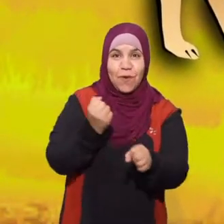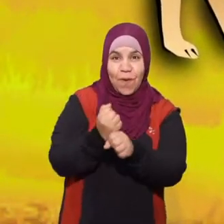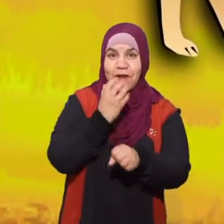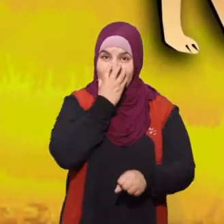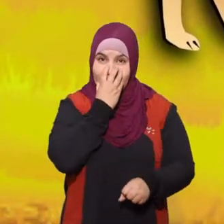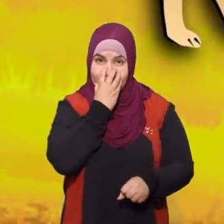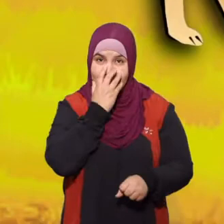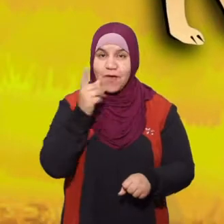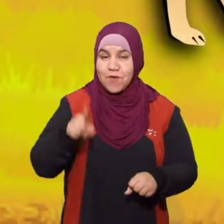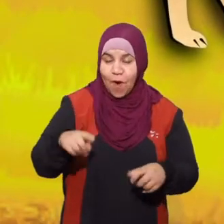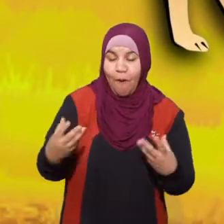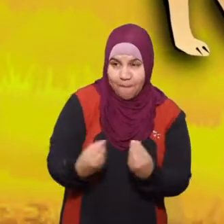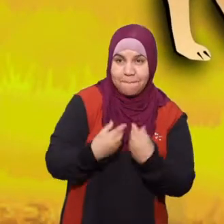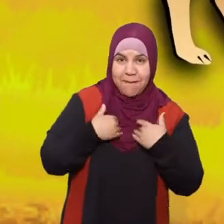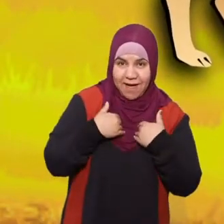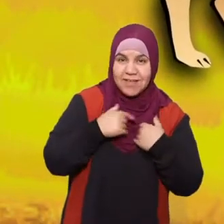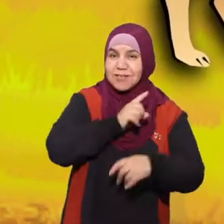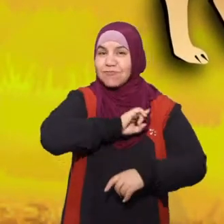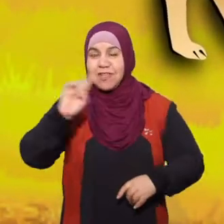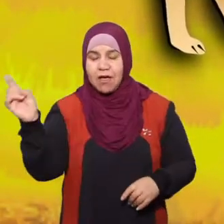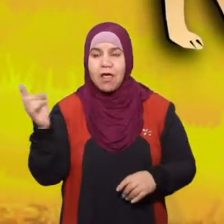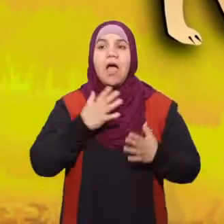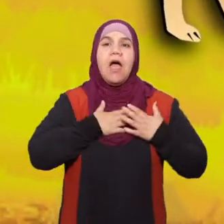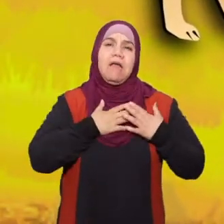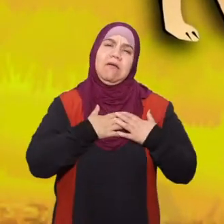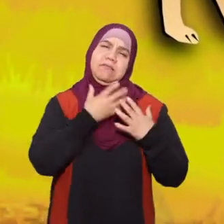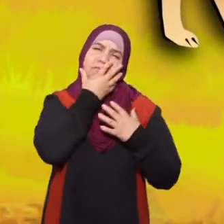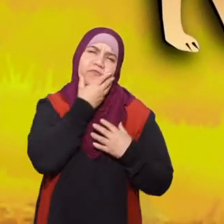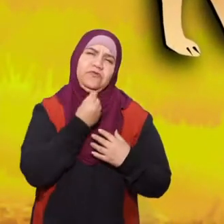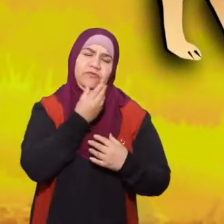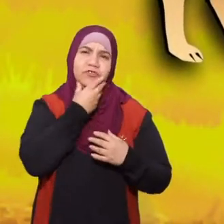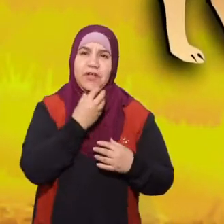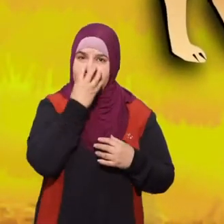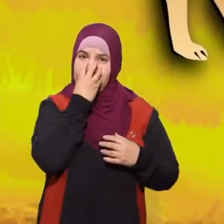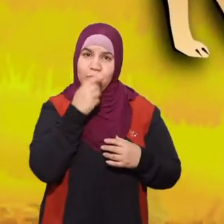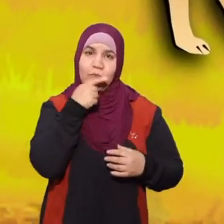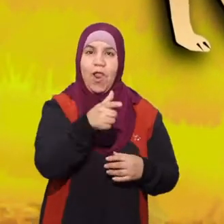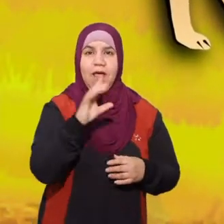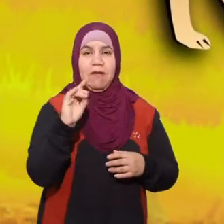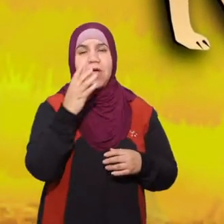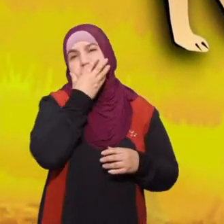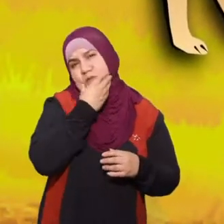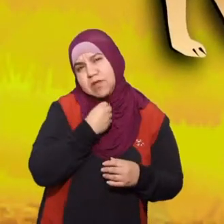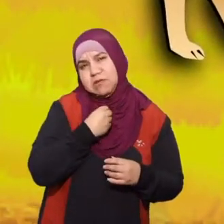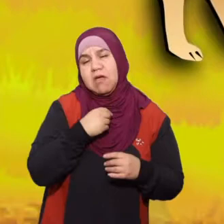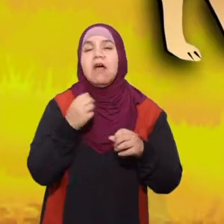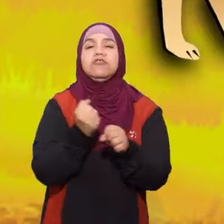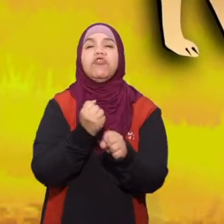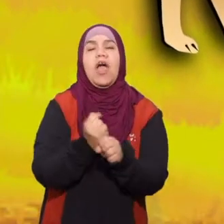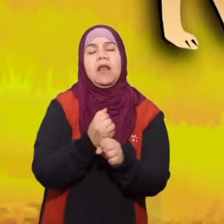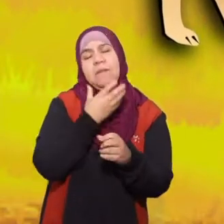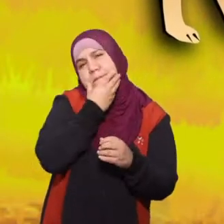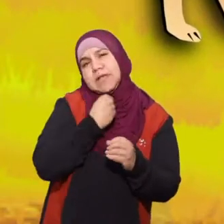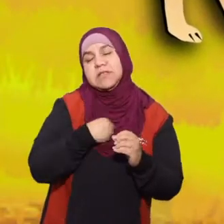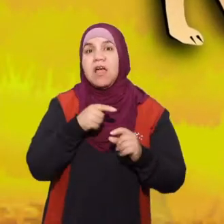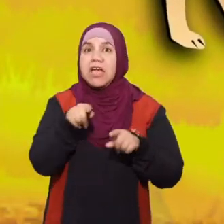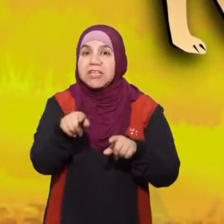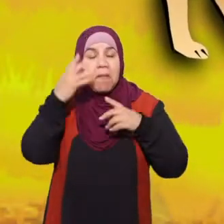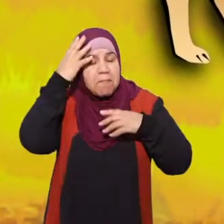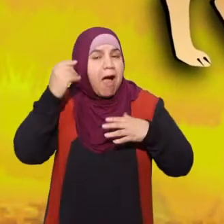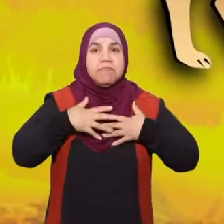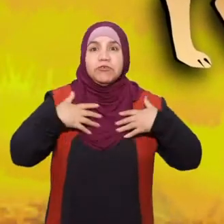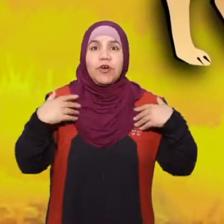المزرعة عندي. سأنفذ كل ما تقوله وسأرضى بالقليل. إن شغلتني